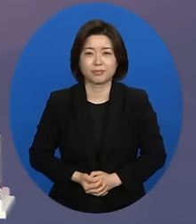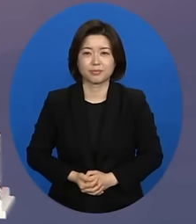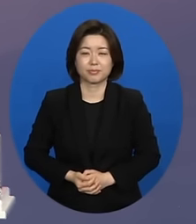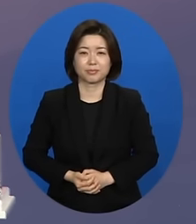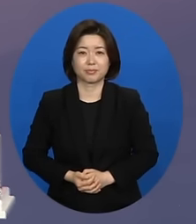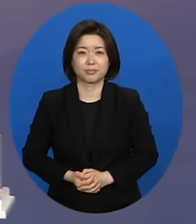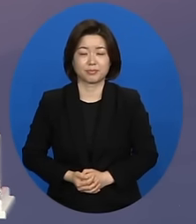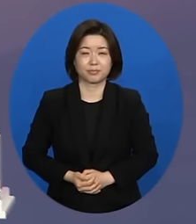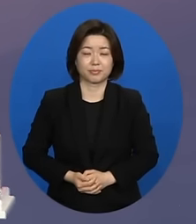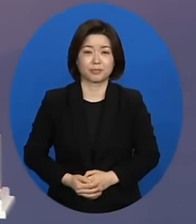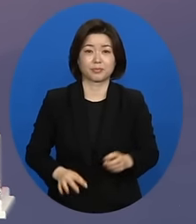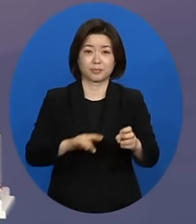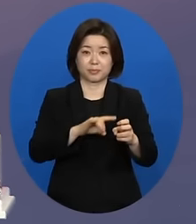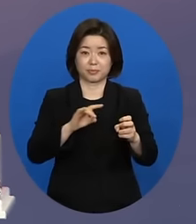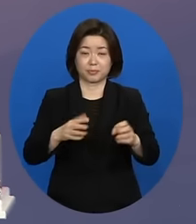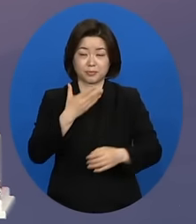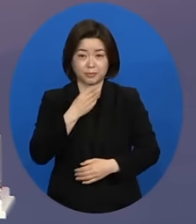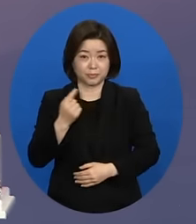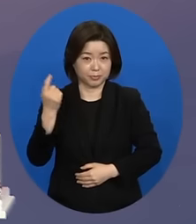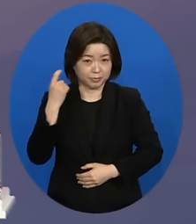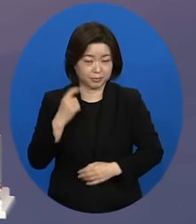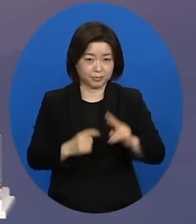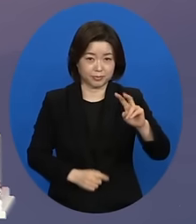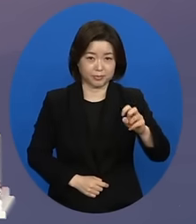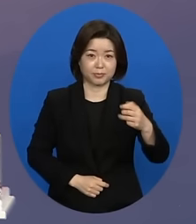마태복음 28장에